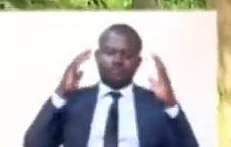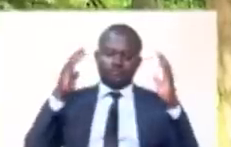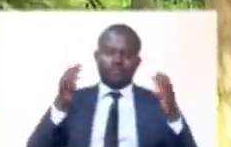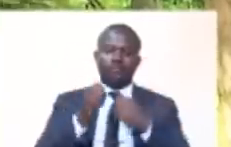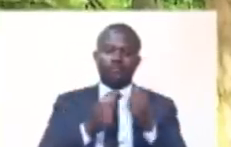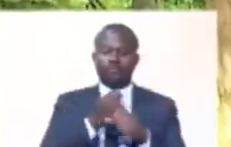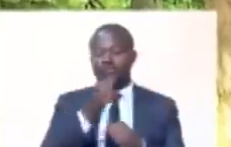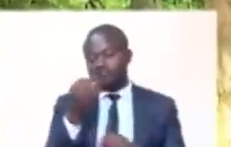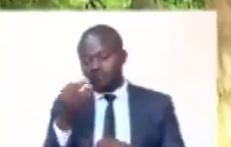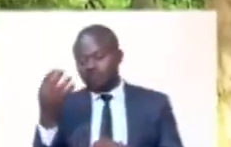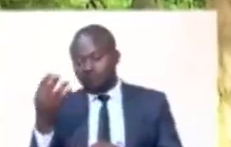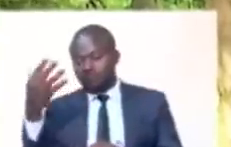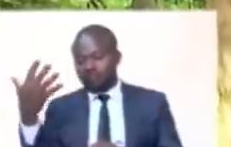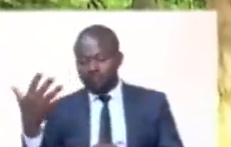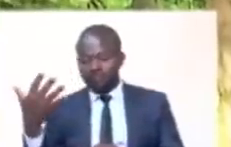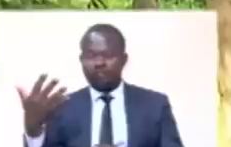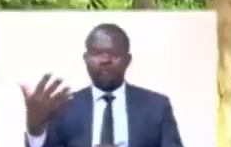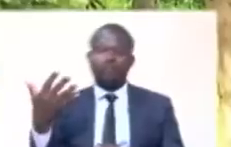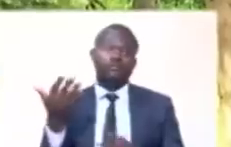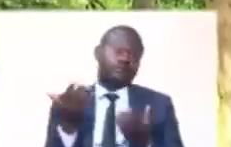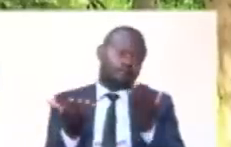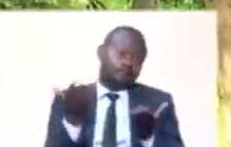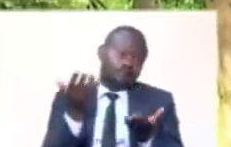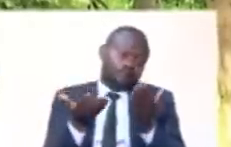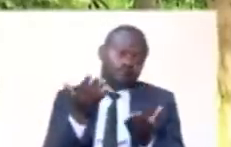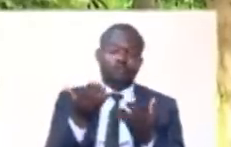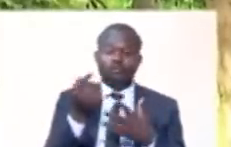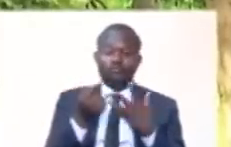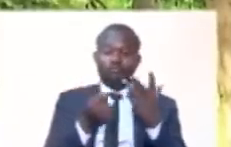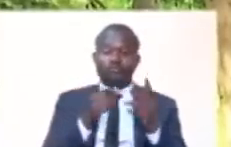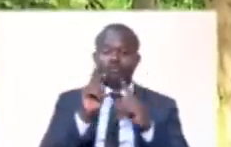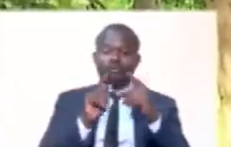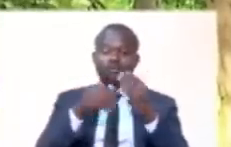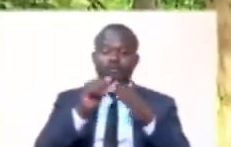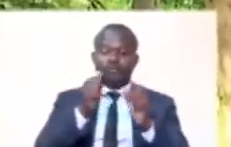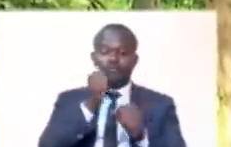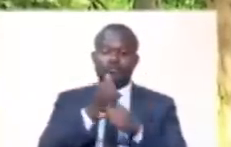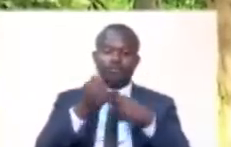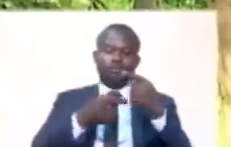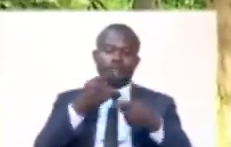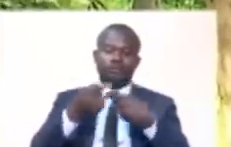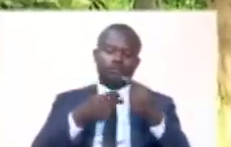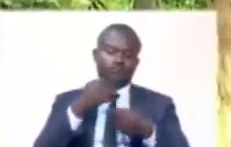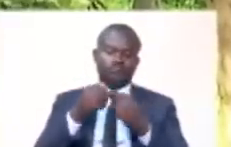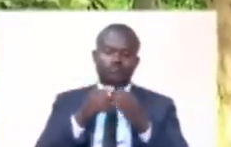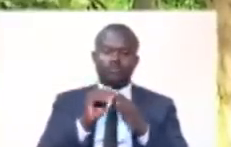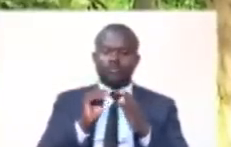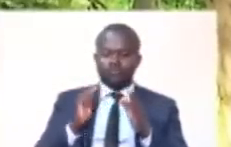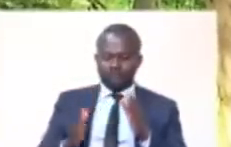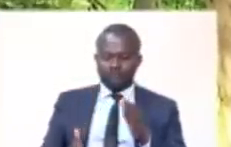imyaka 3-4-5. Ahubwo yenda icyo abantu bakora ni gukomeza